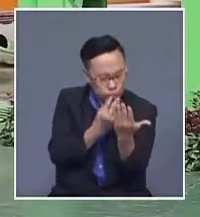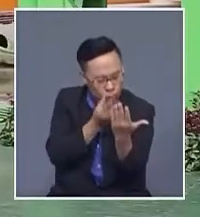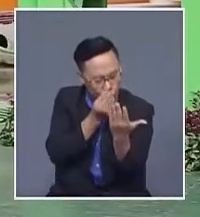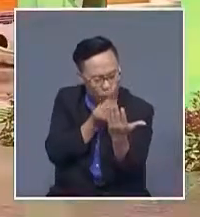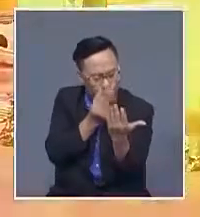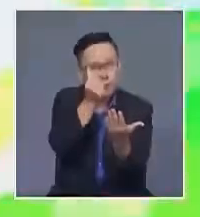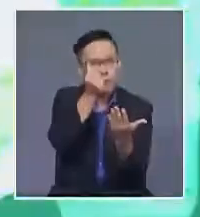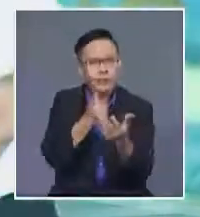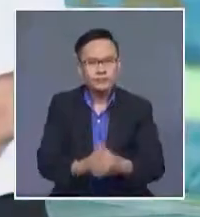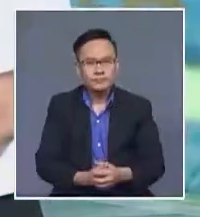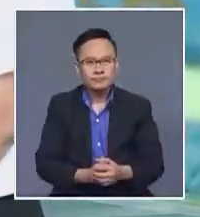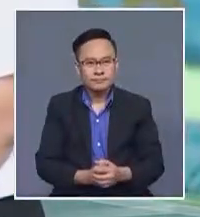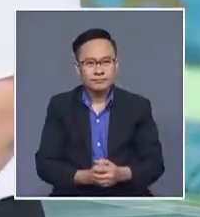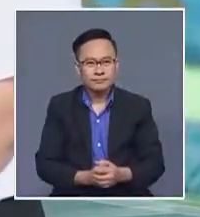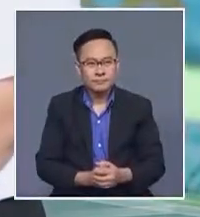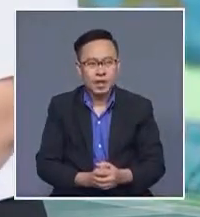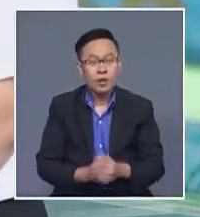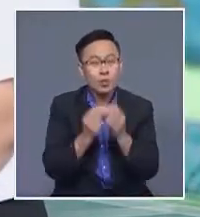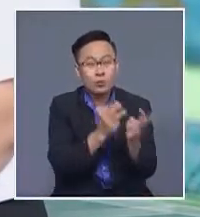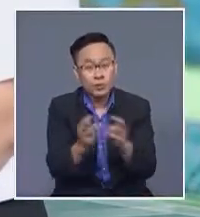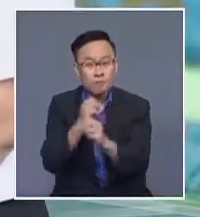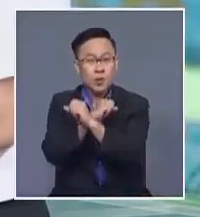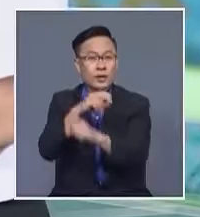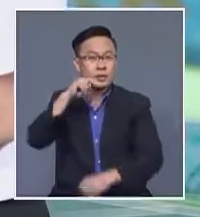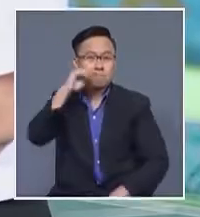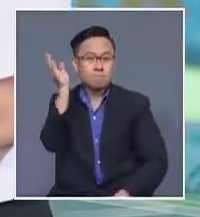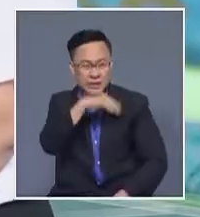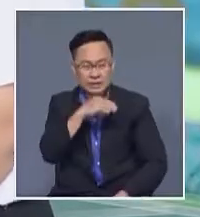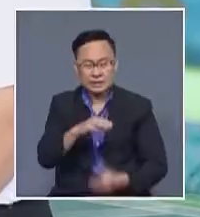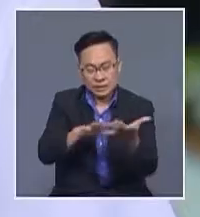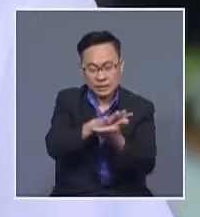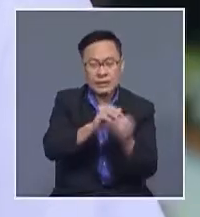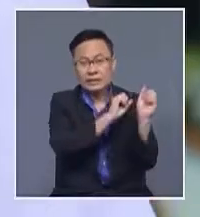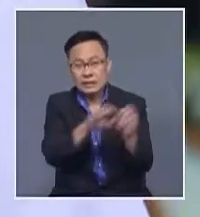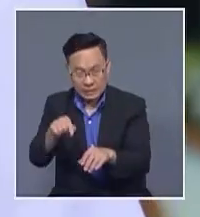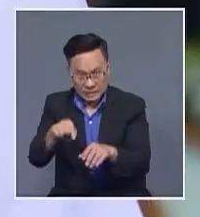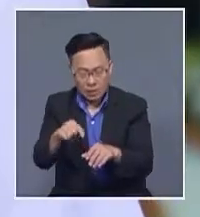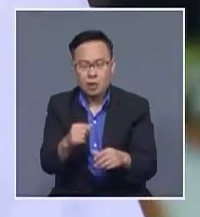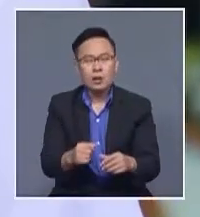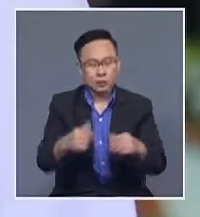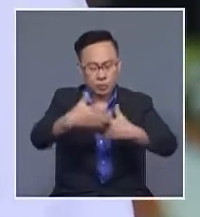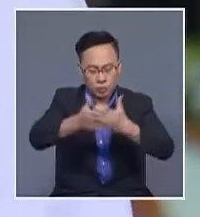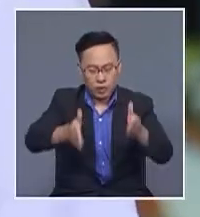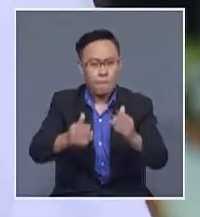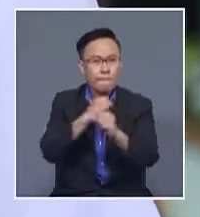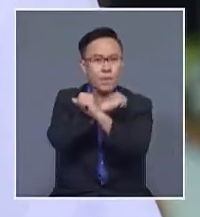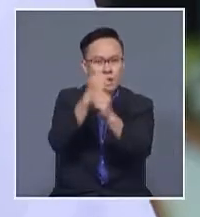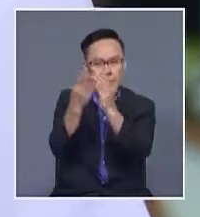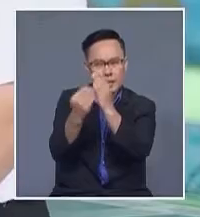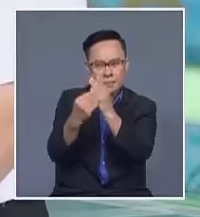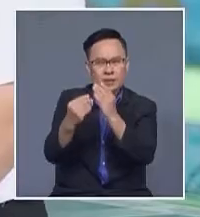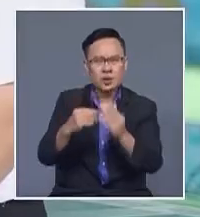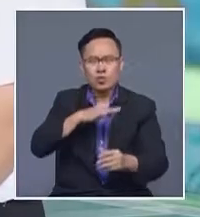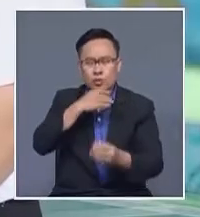ะ การบำบัดน้ำเสียหรือถังดักไขมันถังดักไขมันนี้สามารถช่วยดักไขมันหรือเศษอาหาร